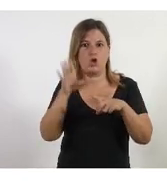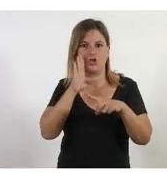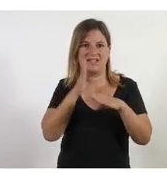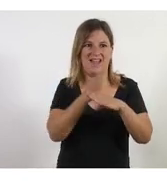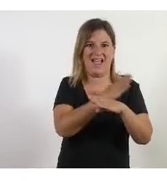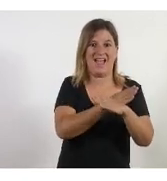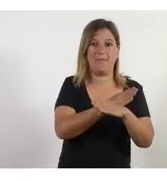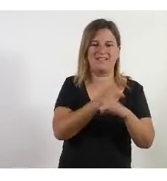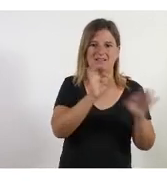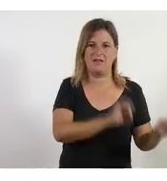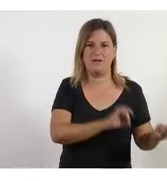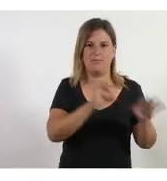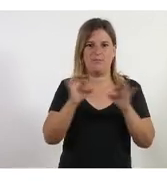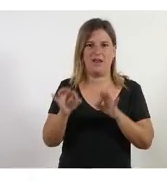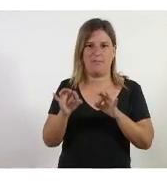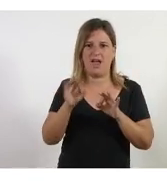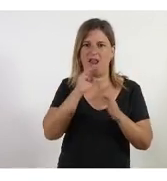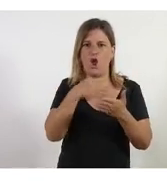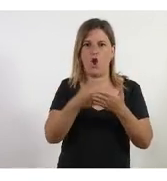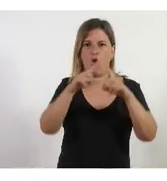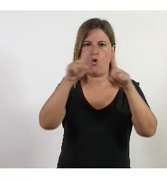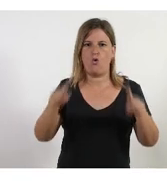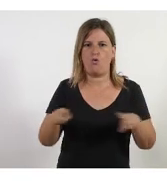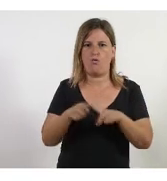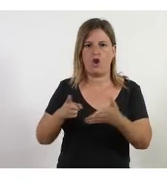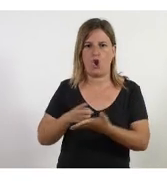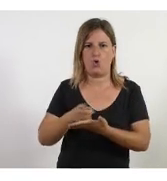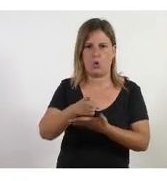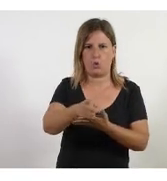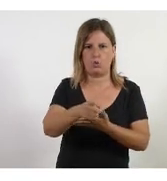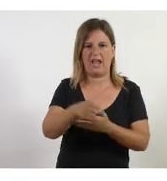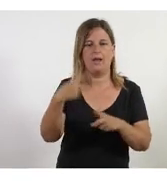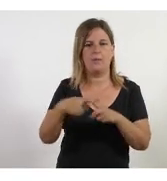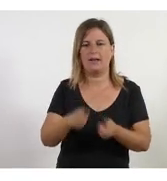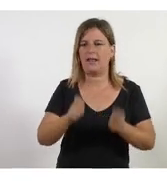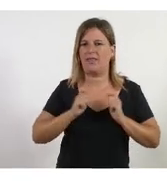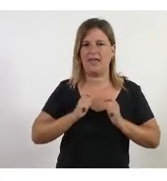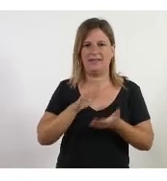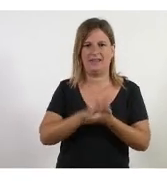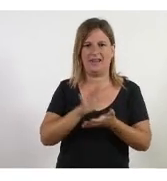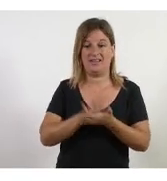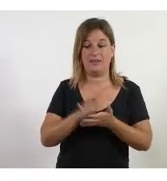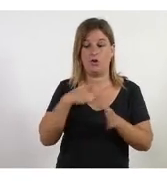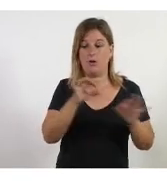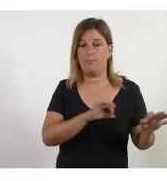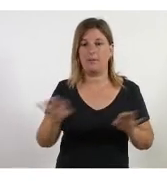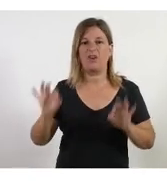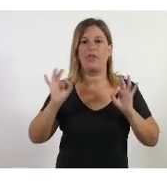fulla de ruta o el full de ruta, que a mi això em dona tranquil·litat. Però ho faig des del present,